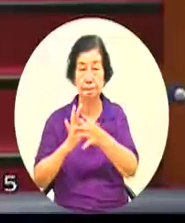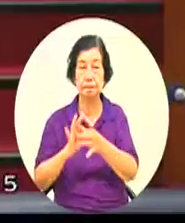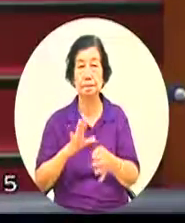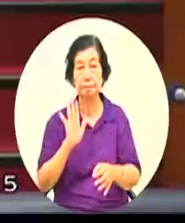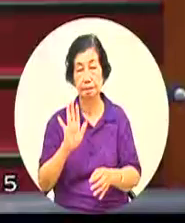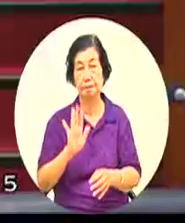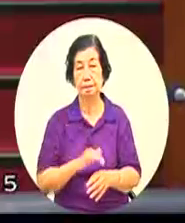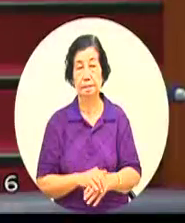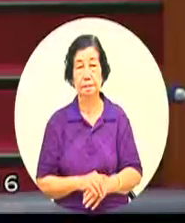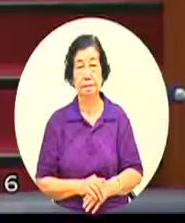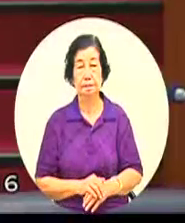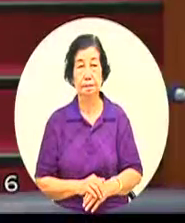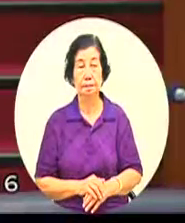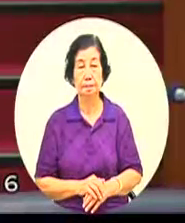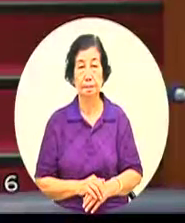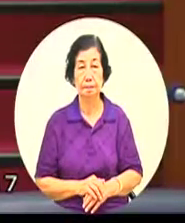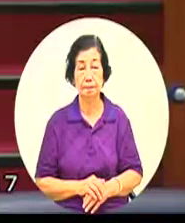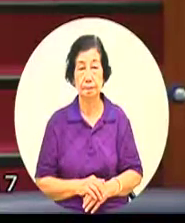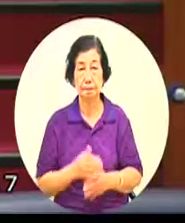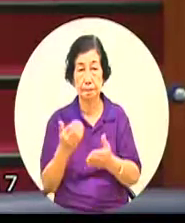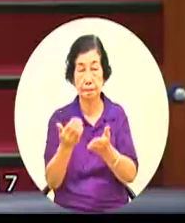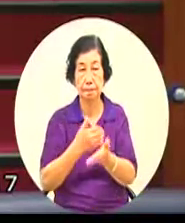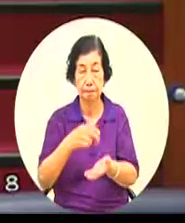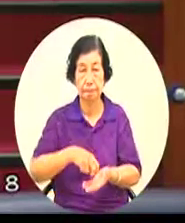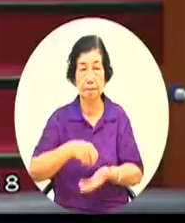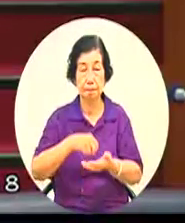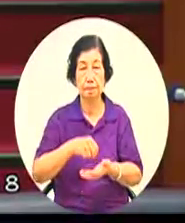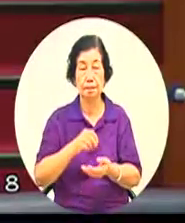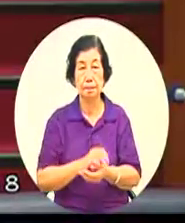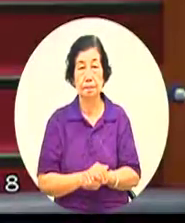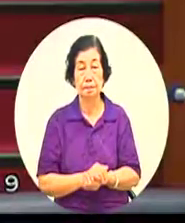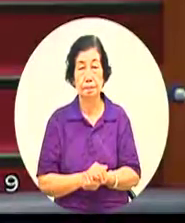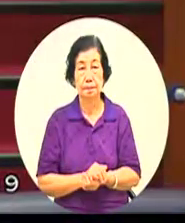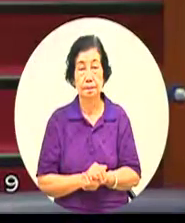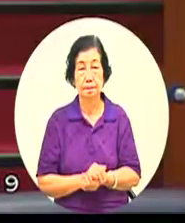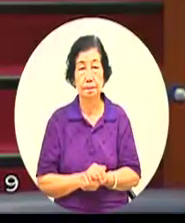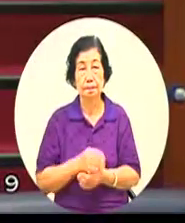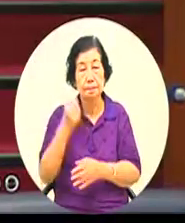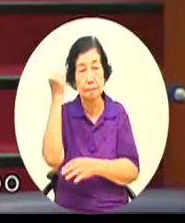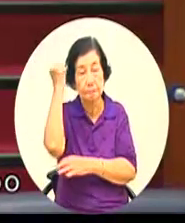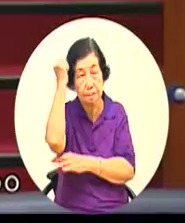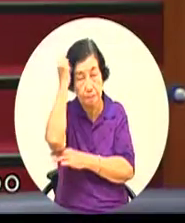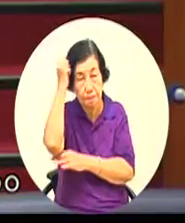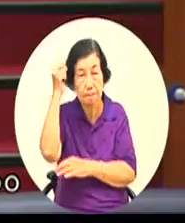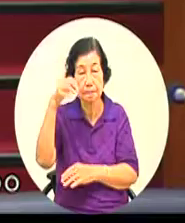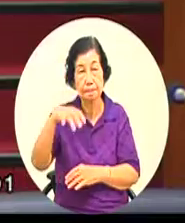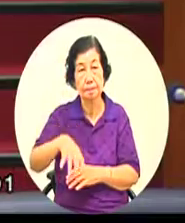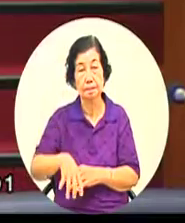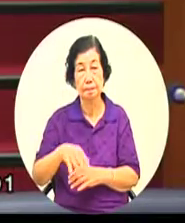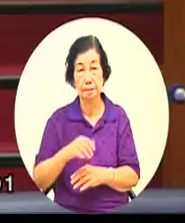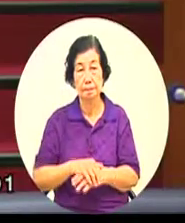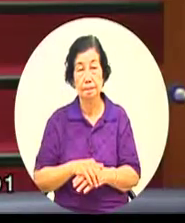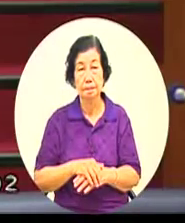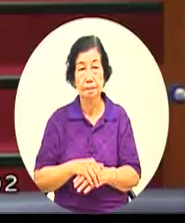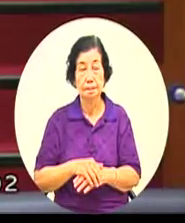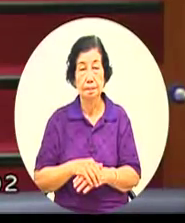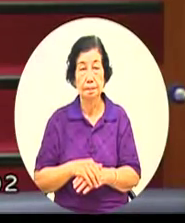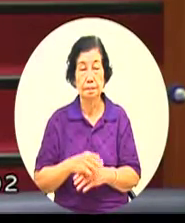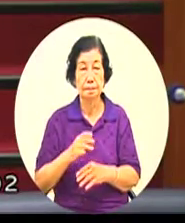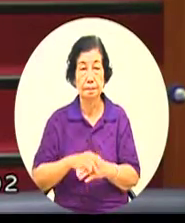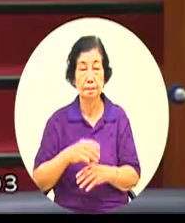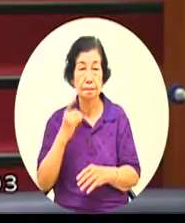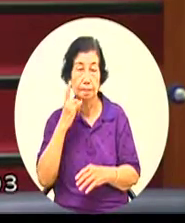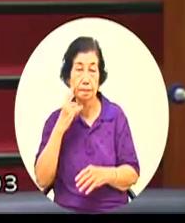们现在刚才我提到的就是说，在部落了哈，在部落的这个母语教学，看能不